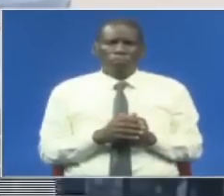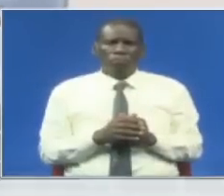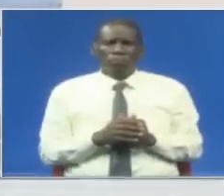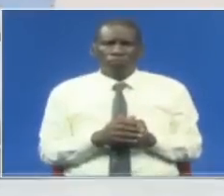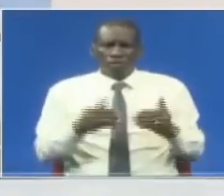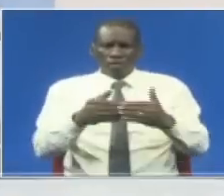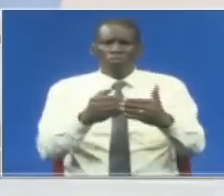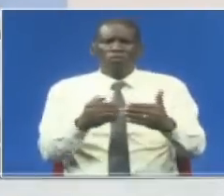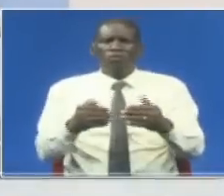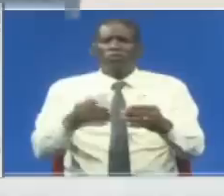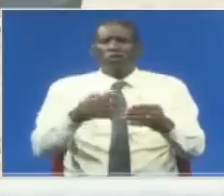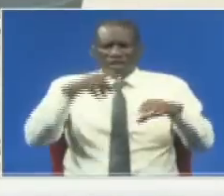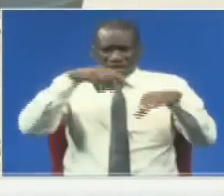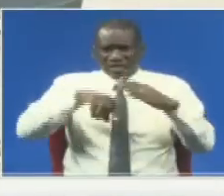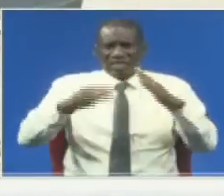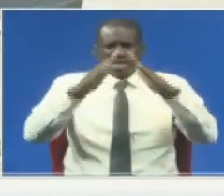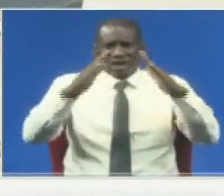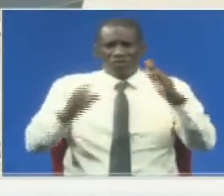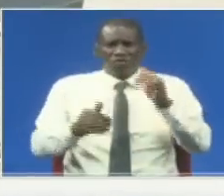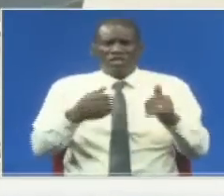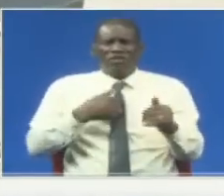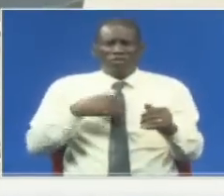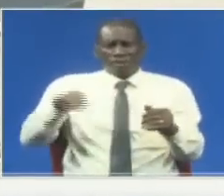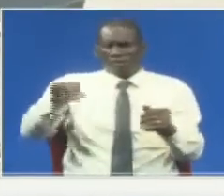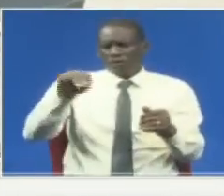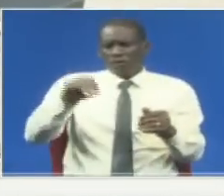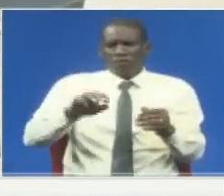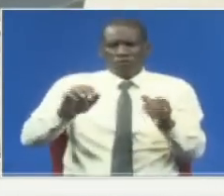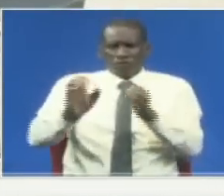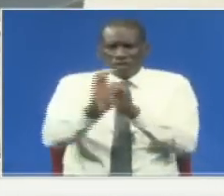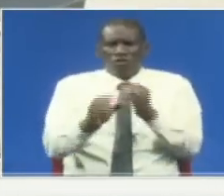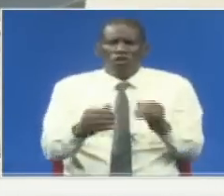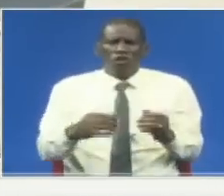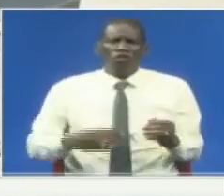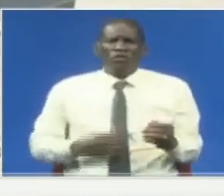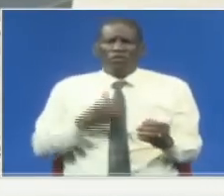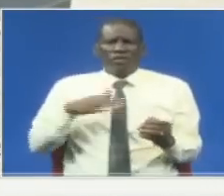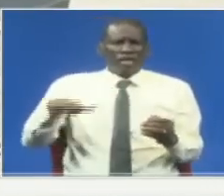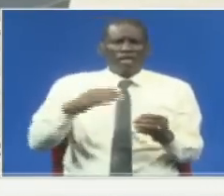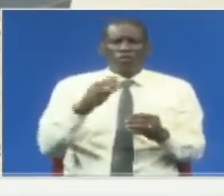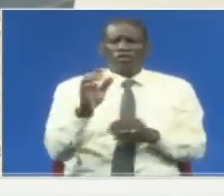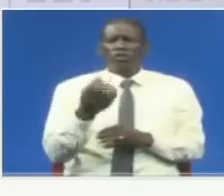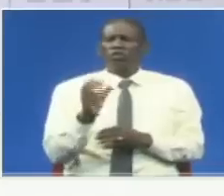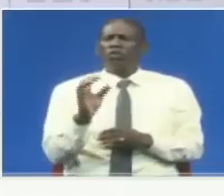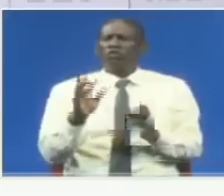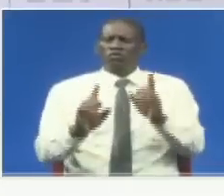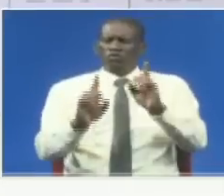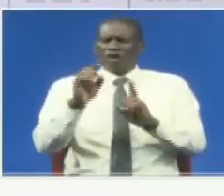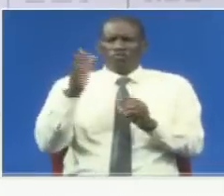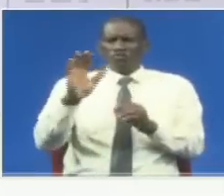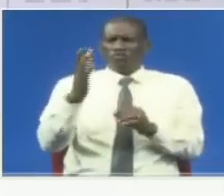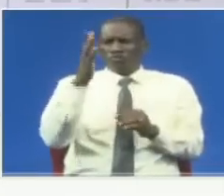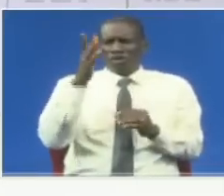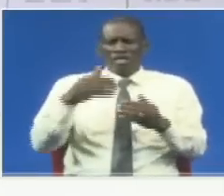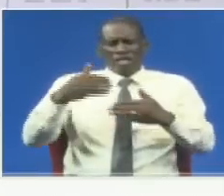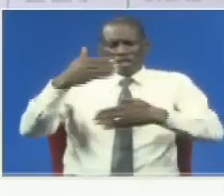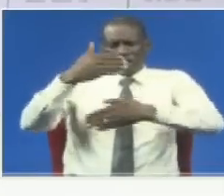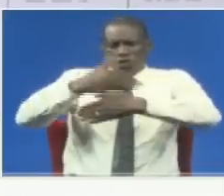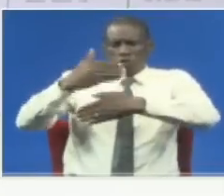Kabla kuingia kwenye jengo lenye makavazi ya kitaifa, tunazuru eneo ambalo mwenge huu unawaka. Kwenye kuta zilizopo